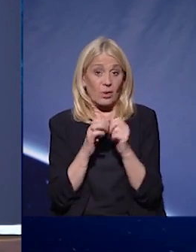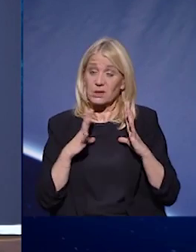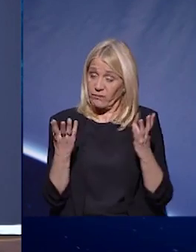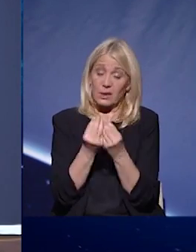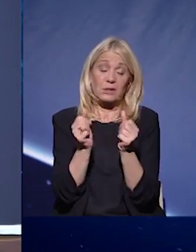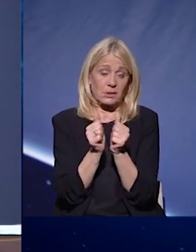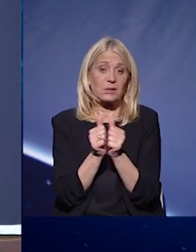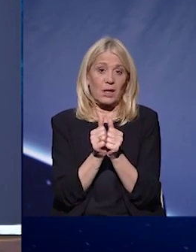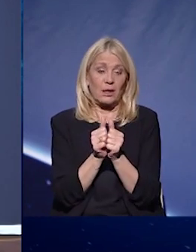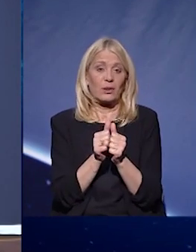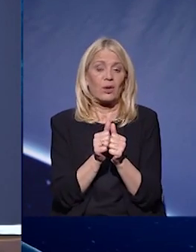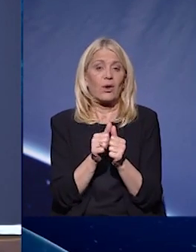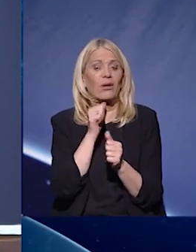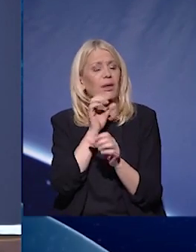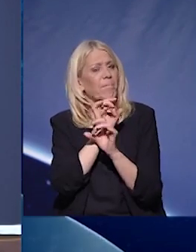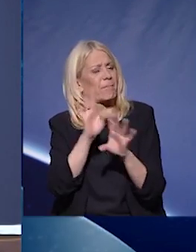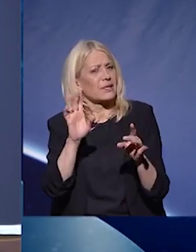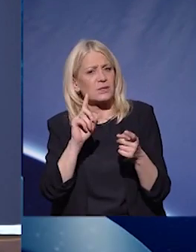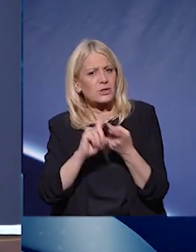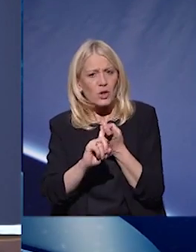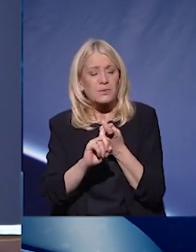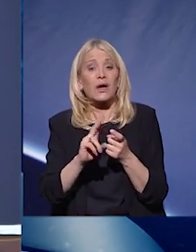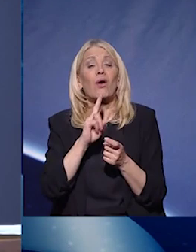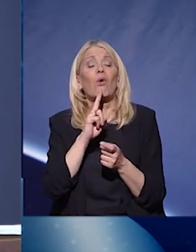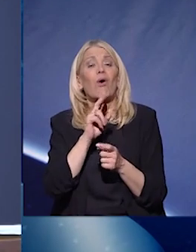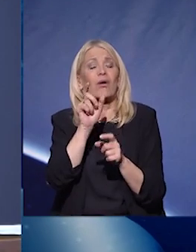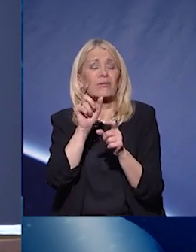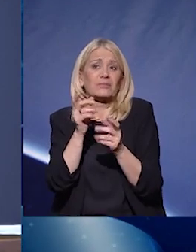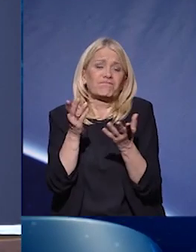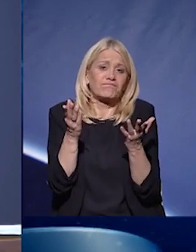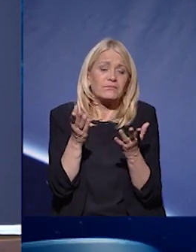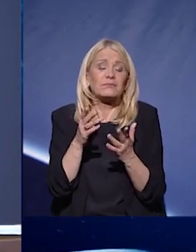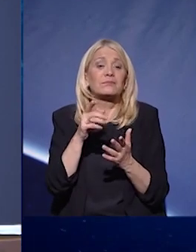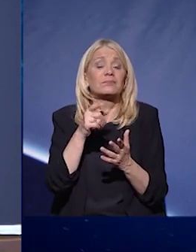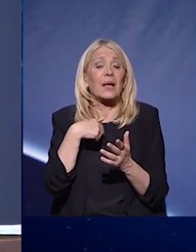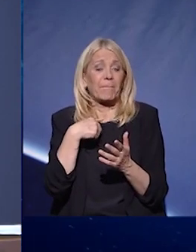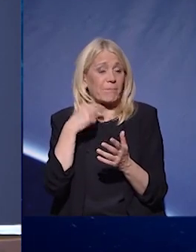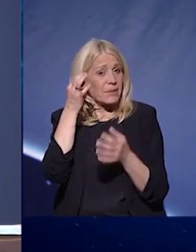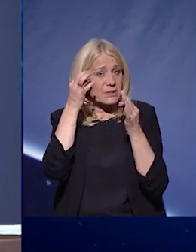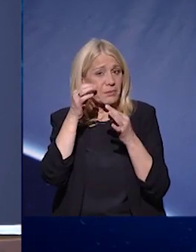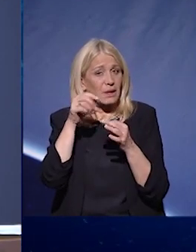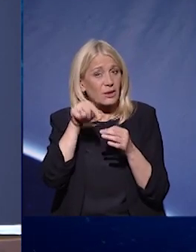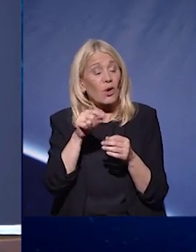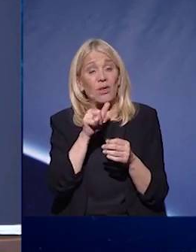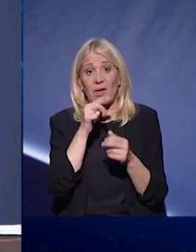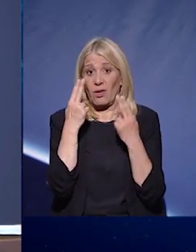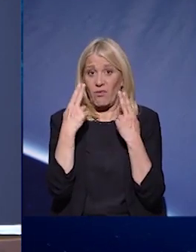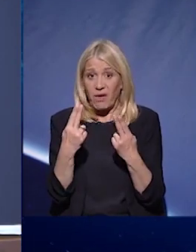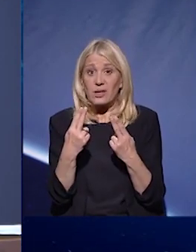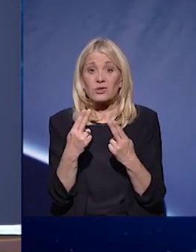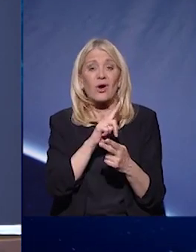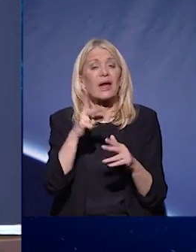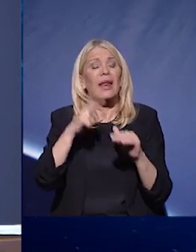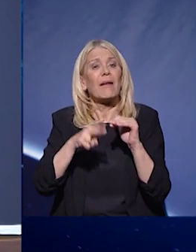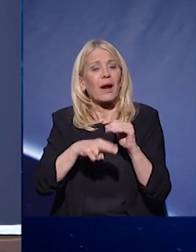zajedno. I bez obzira koje kakve opcije, mislim da to vrlo važno